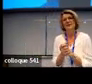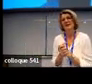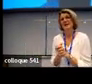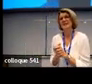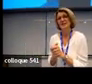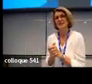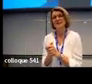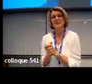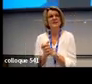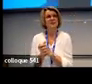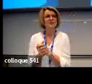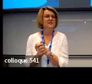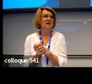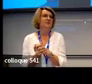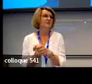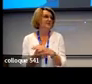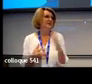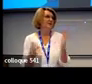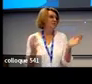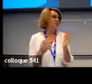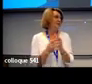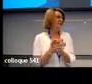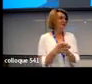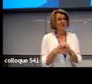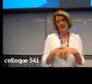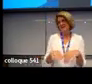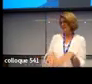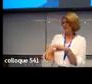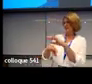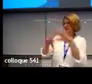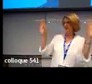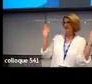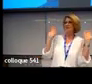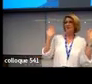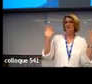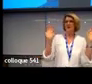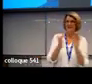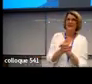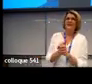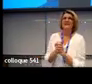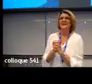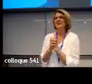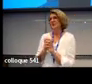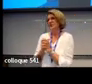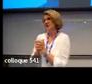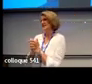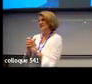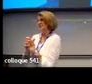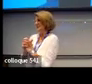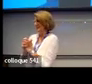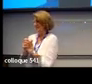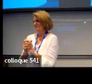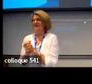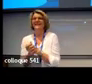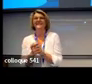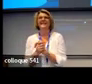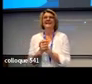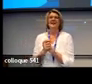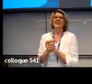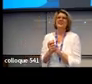la première réaction là, des enseignants, c'était à peu près comme aujourd'hui avec les chats, c'était « just say no ». Quel danger, cette